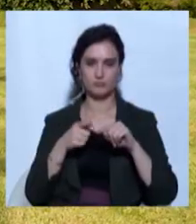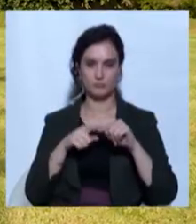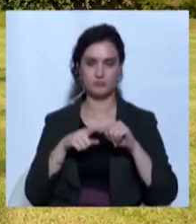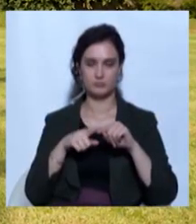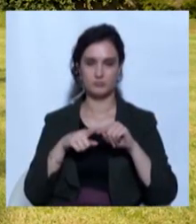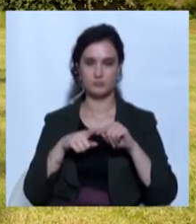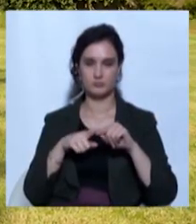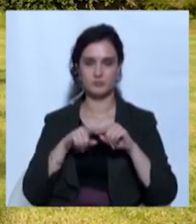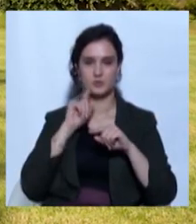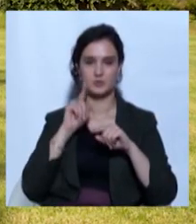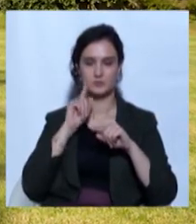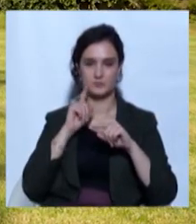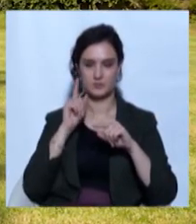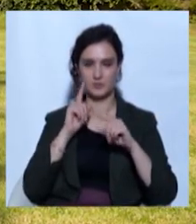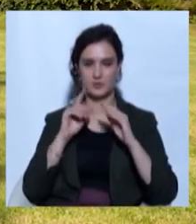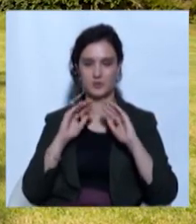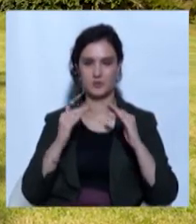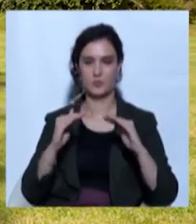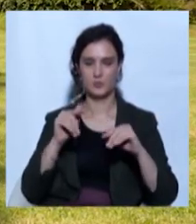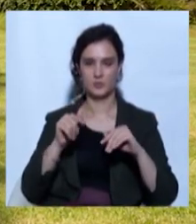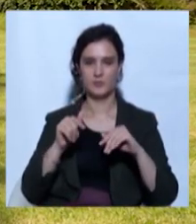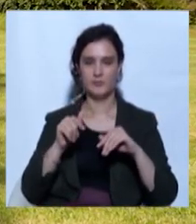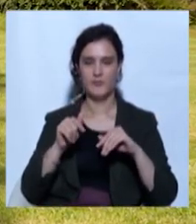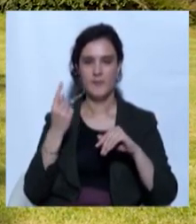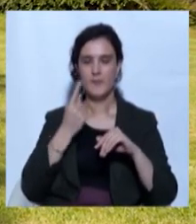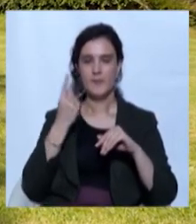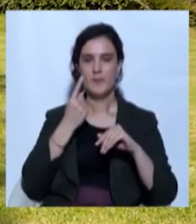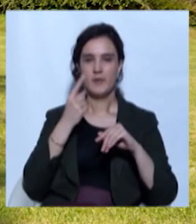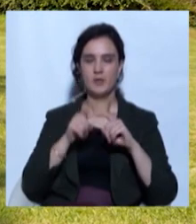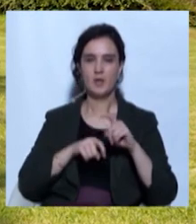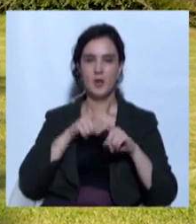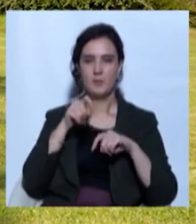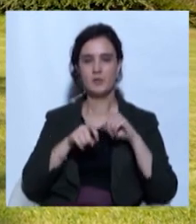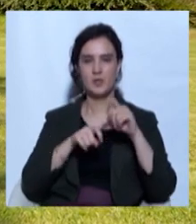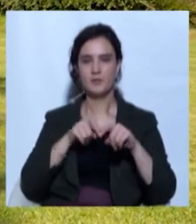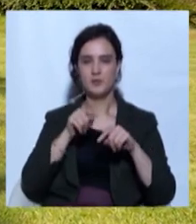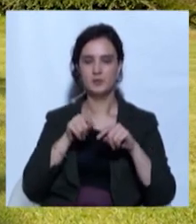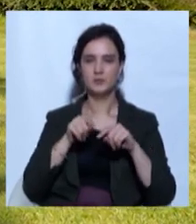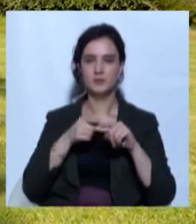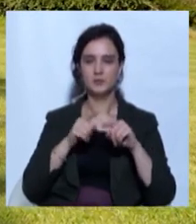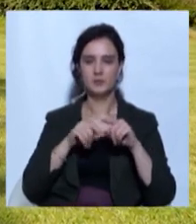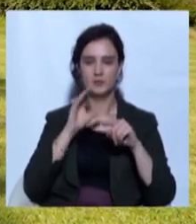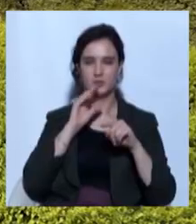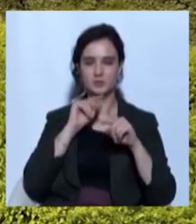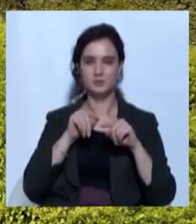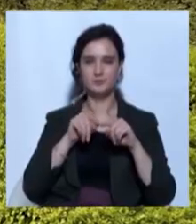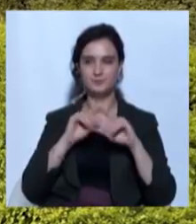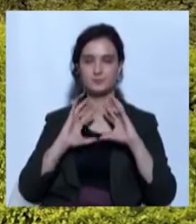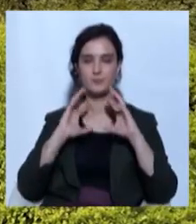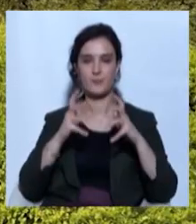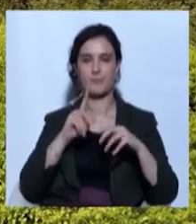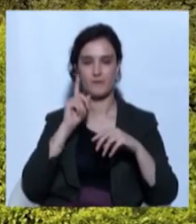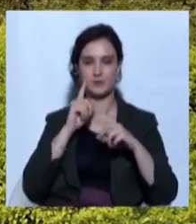რომელიც მწვანე არქიტექტურის პირველ ნაბიჯებს, როდესაც კაცობრიობა